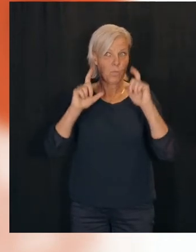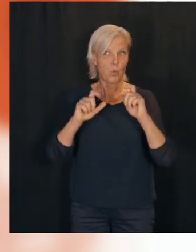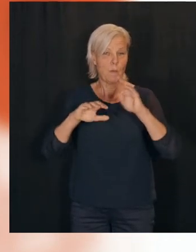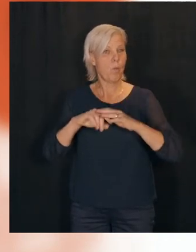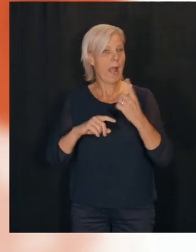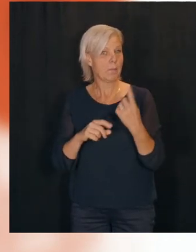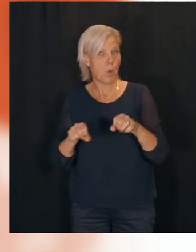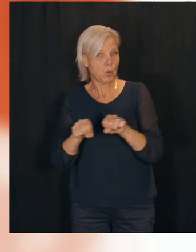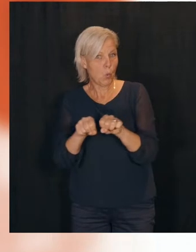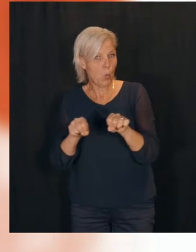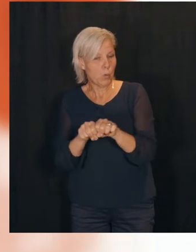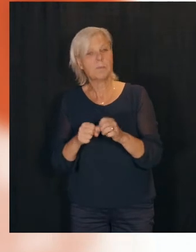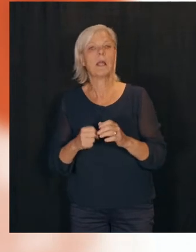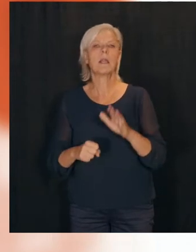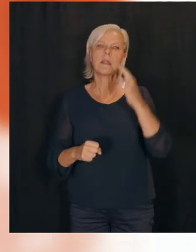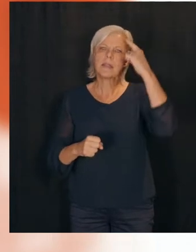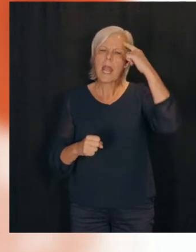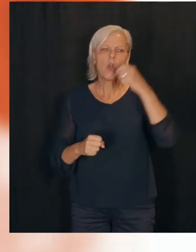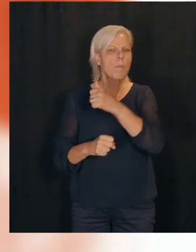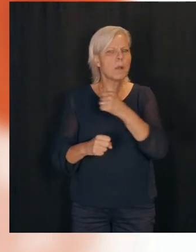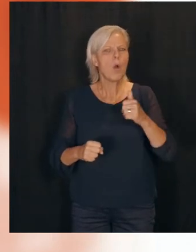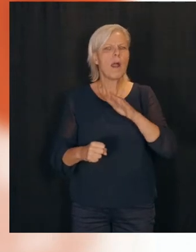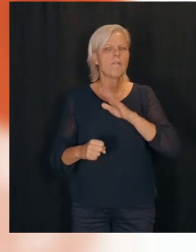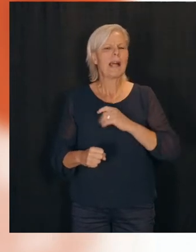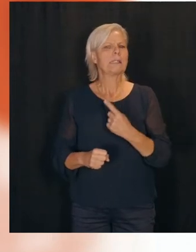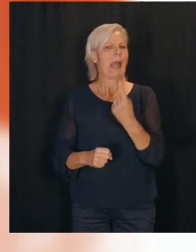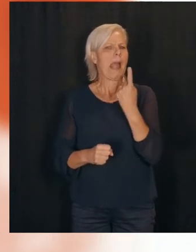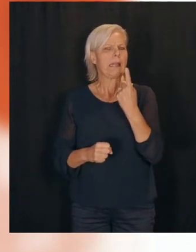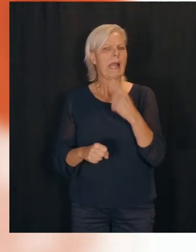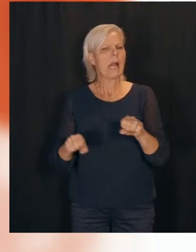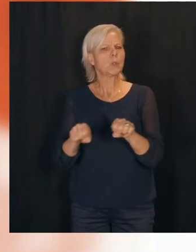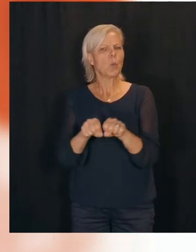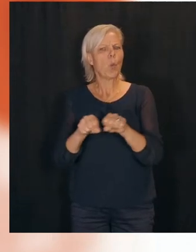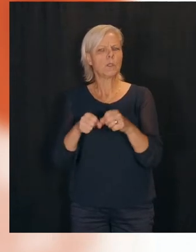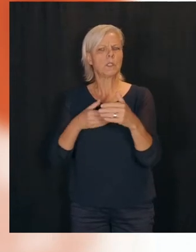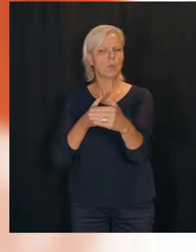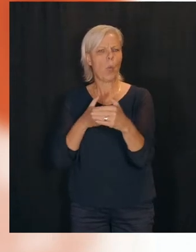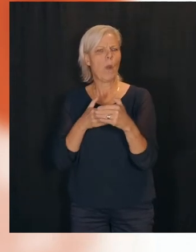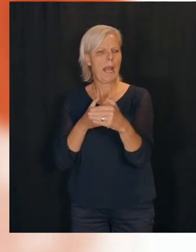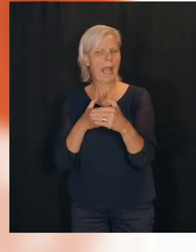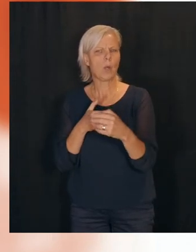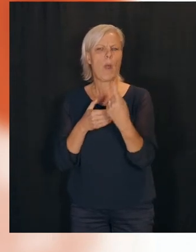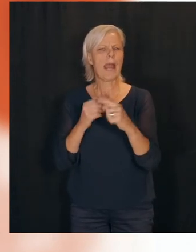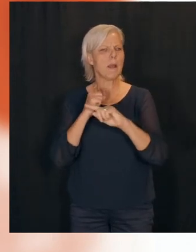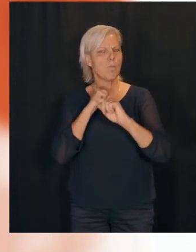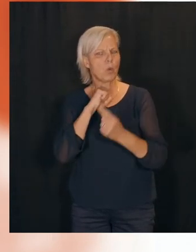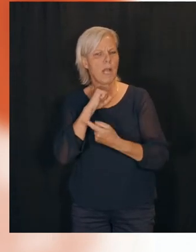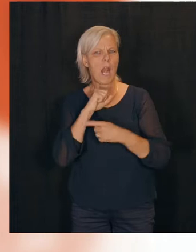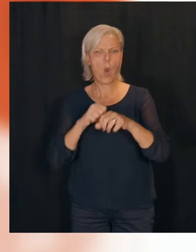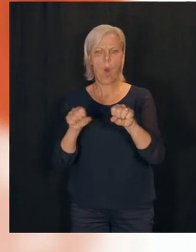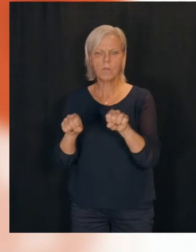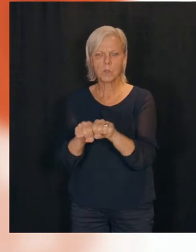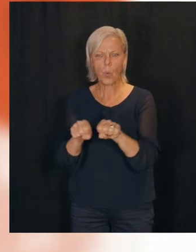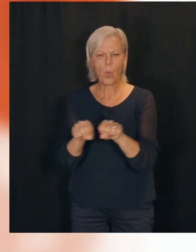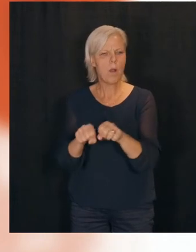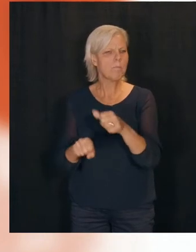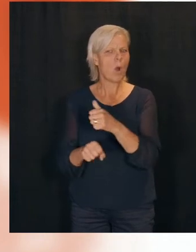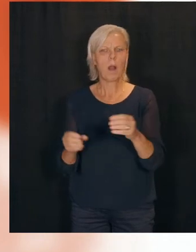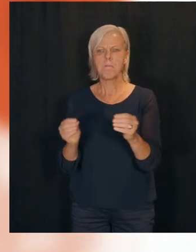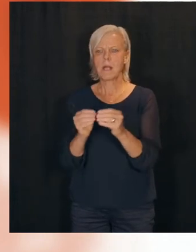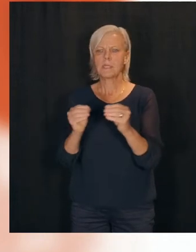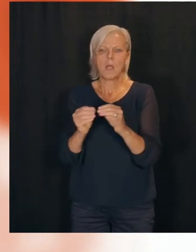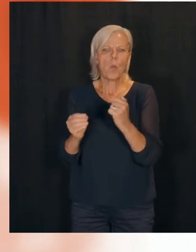Tänk om det bara fanns en enda skostorlek och en sorts skor. Det skulle ju bara passa en liten del